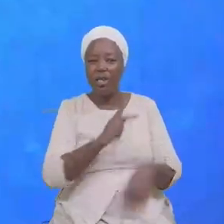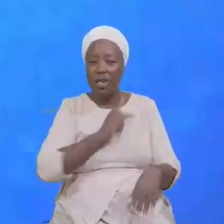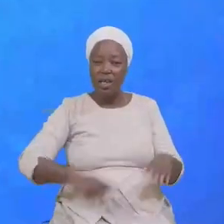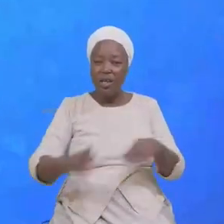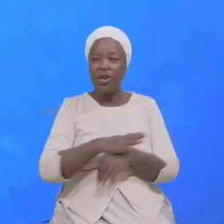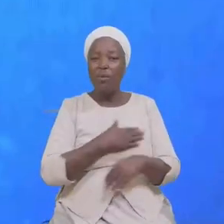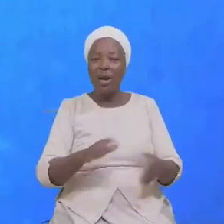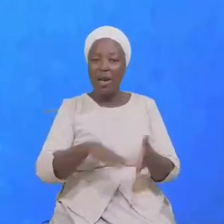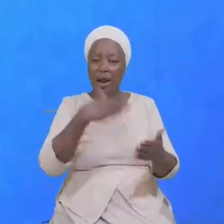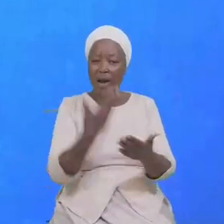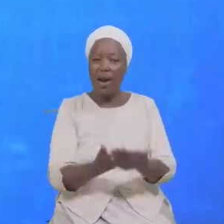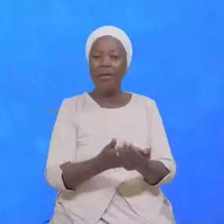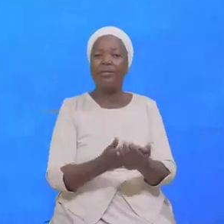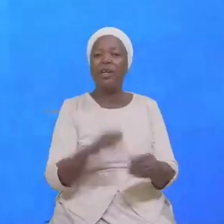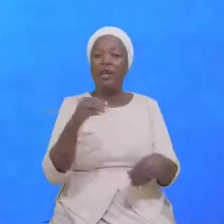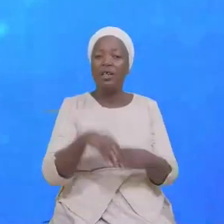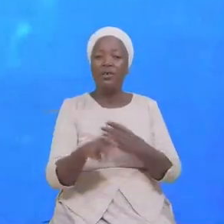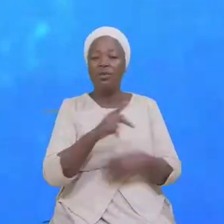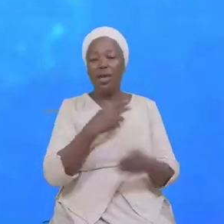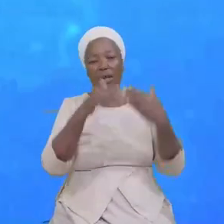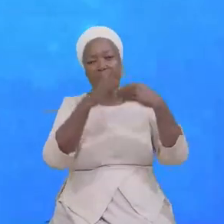ciel, il faut connaître quelque chose.